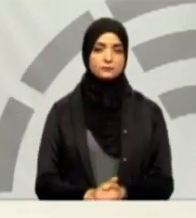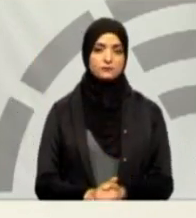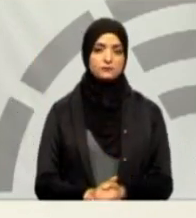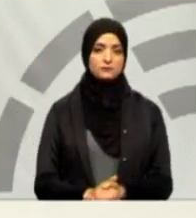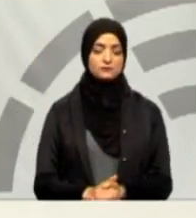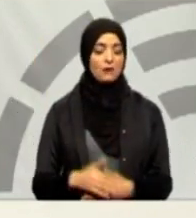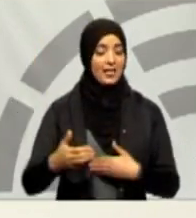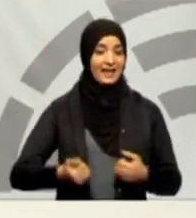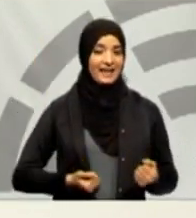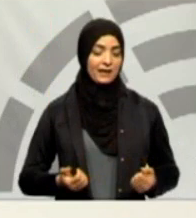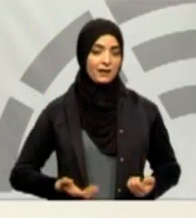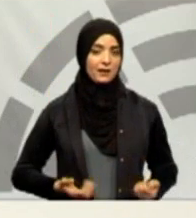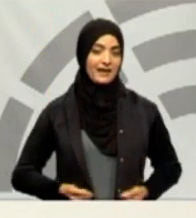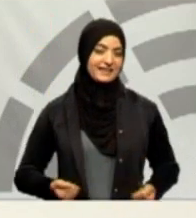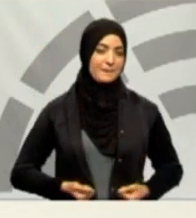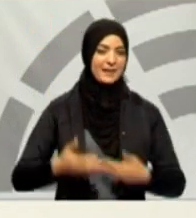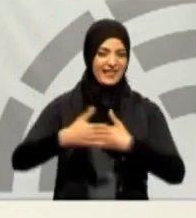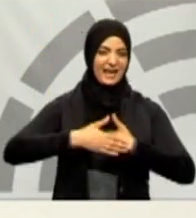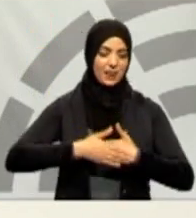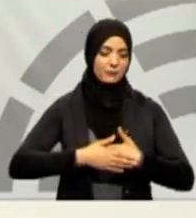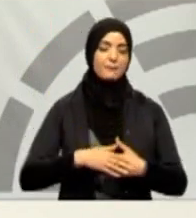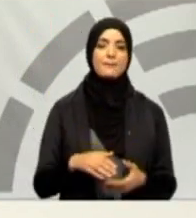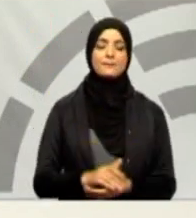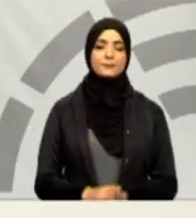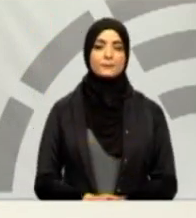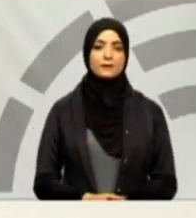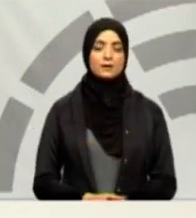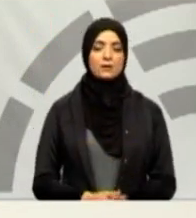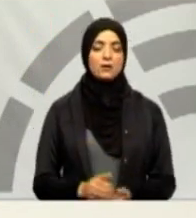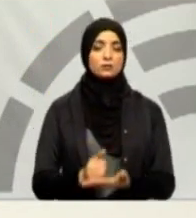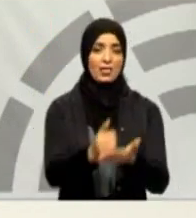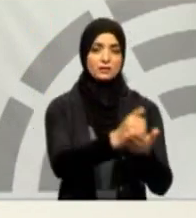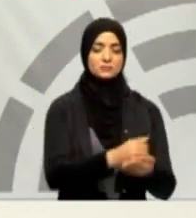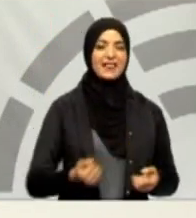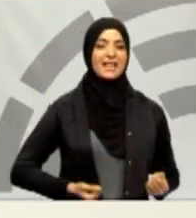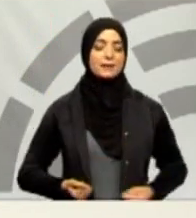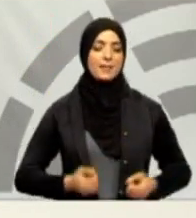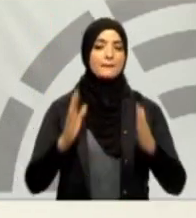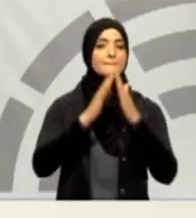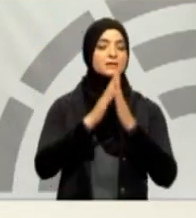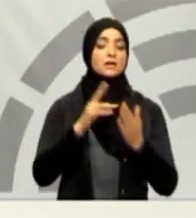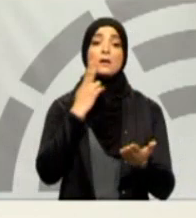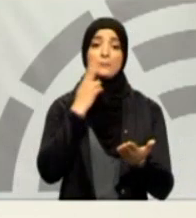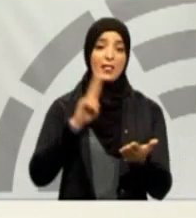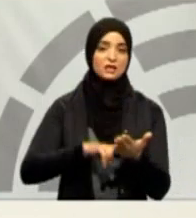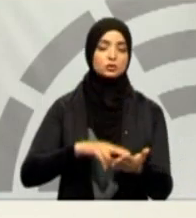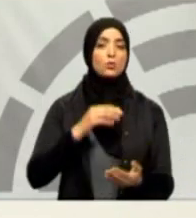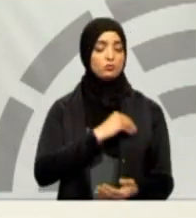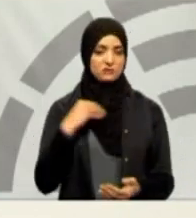بتقريب الخدمات الاداريه من هؤلاء وتقديم بعد هذه الخدمات بمقرات السكن كالبريد